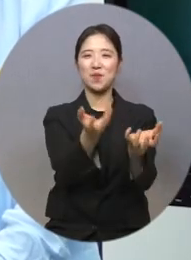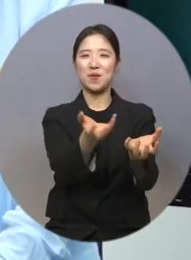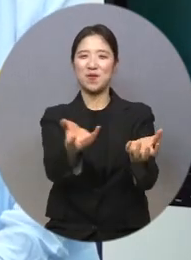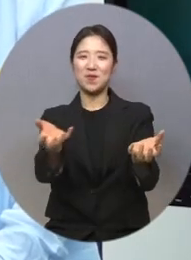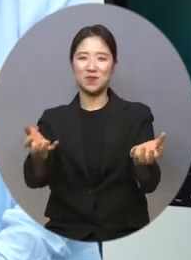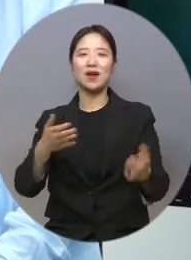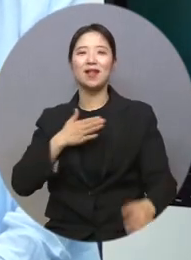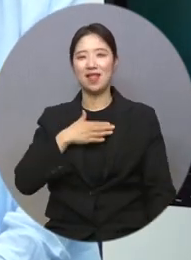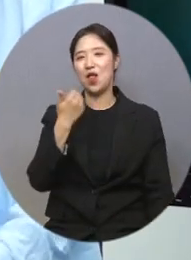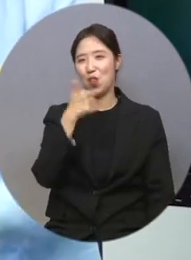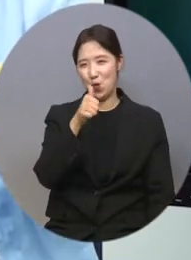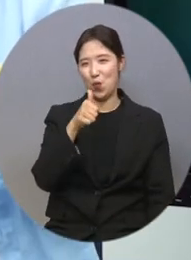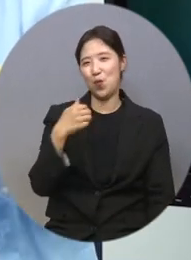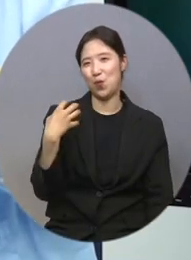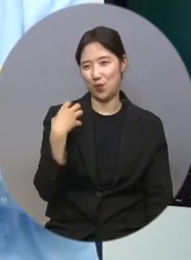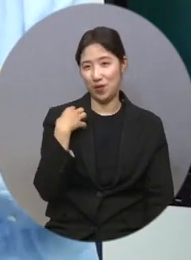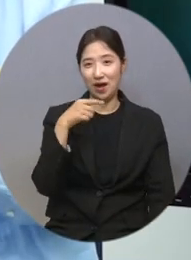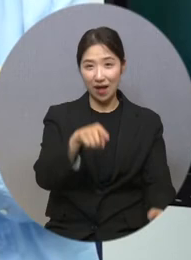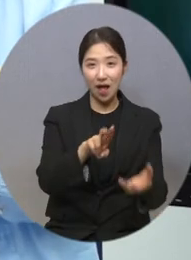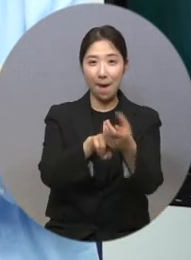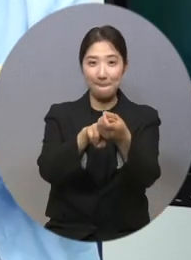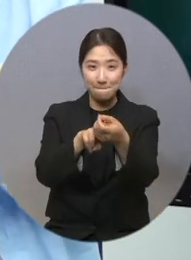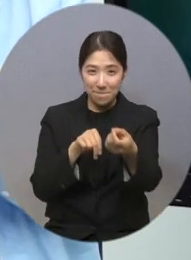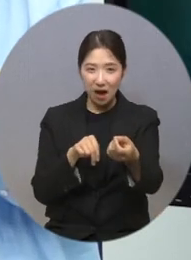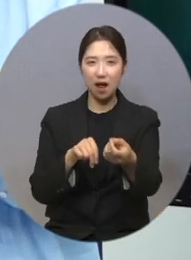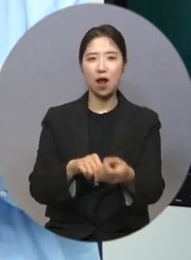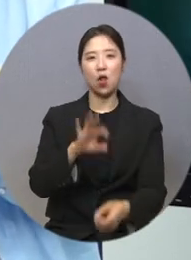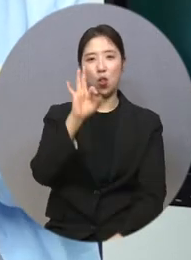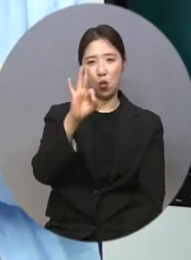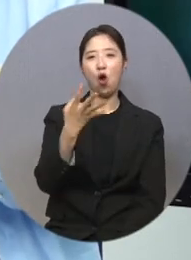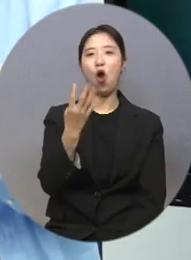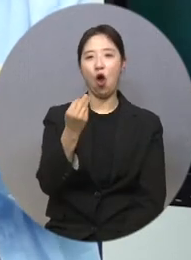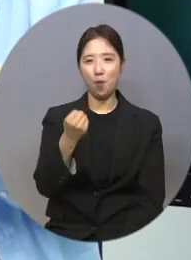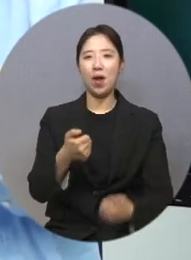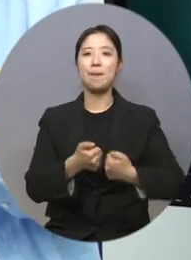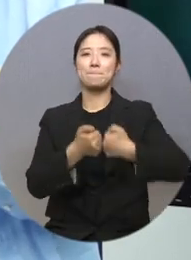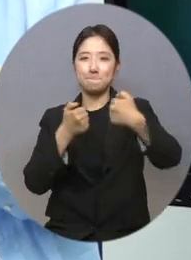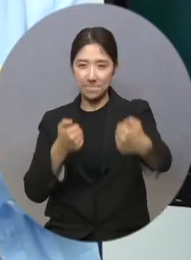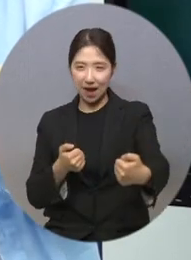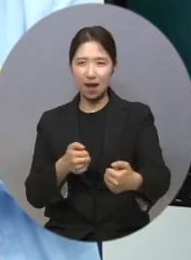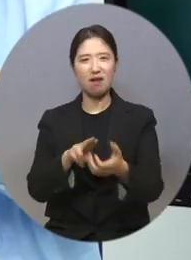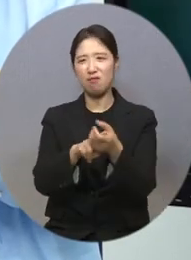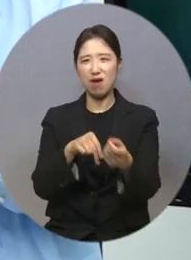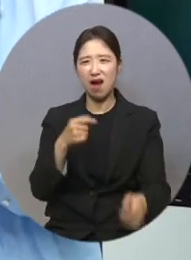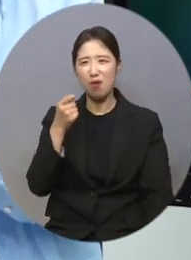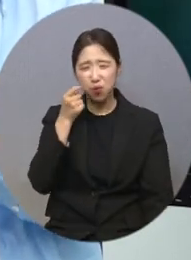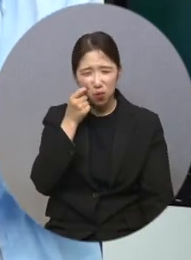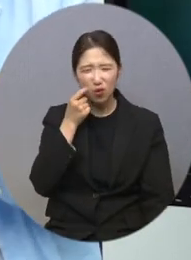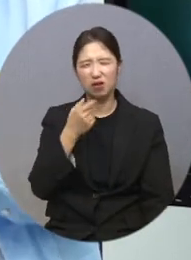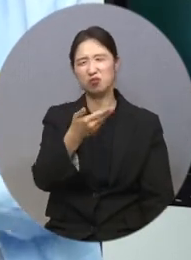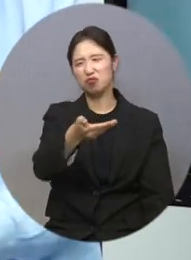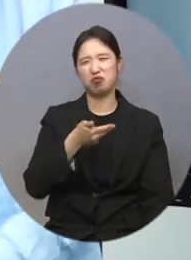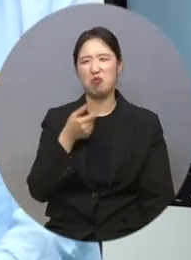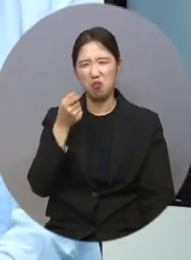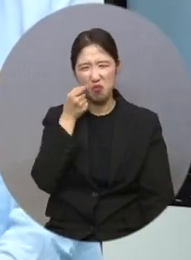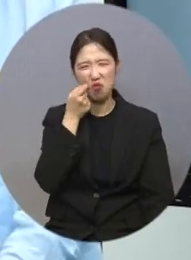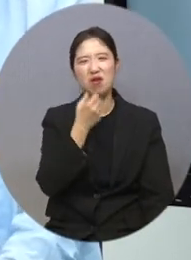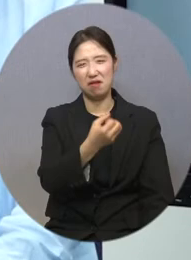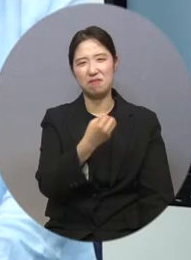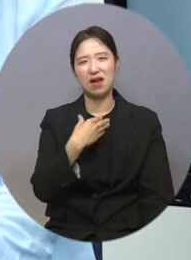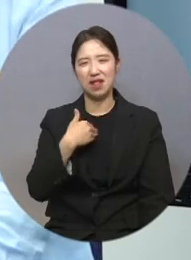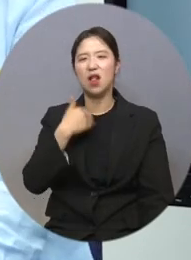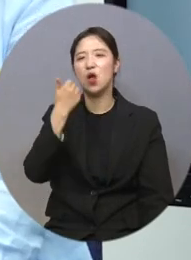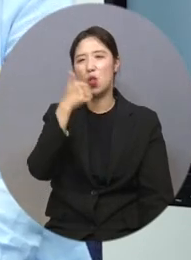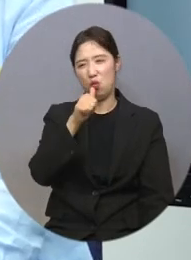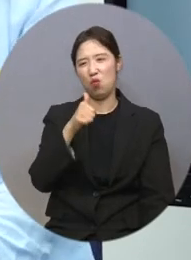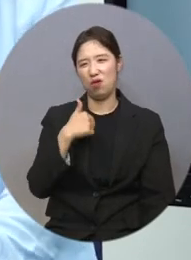나가가지고 제가 통역을 하고 이게 팔리면 돈을 몇대 몇으로 주고 안 팔리면 아 어쩔 수 없다 뭐 이런 얘기를 하면서 통역을